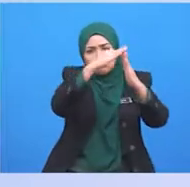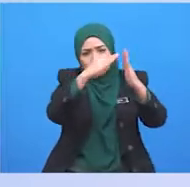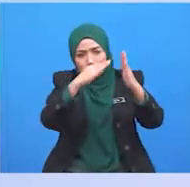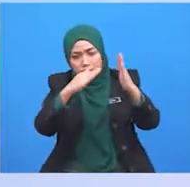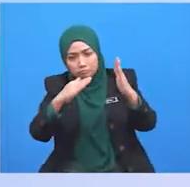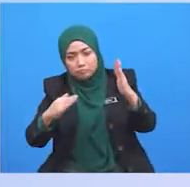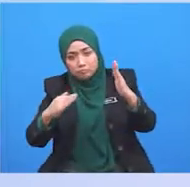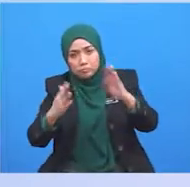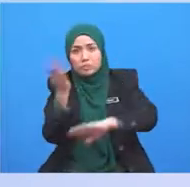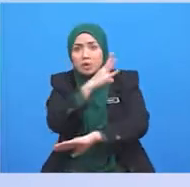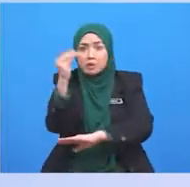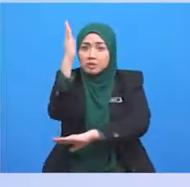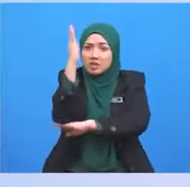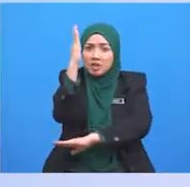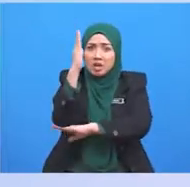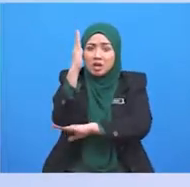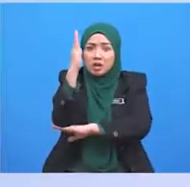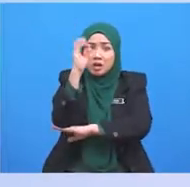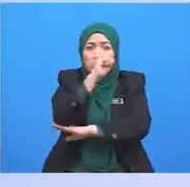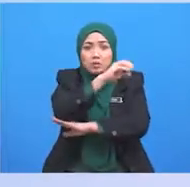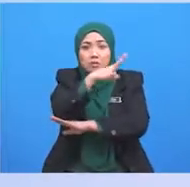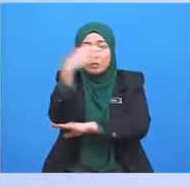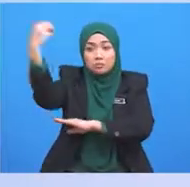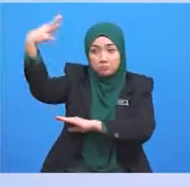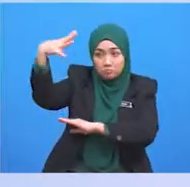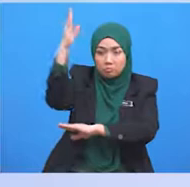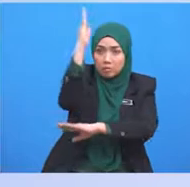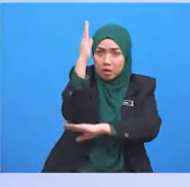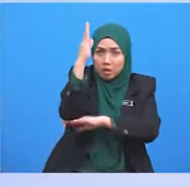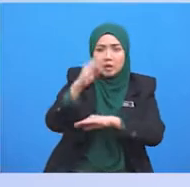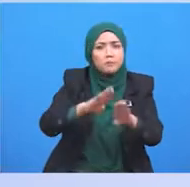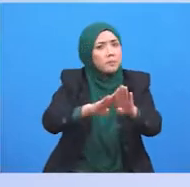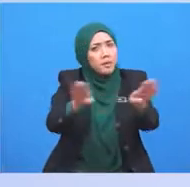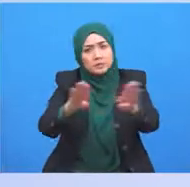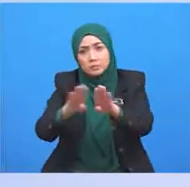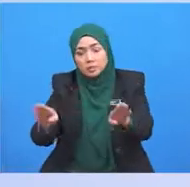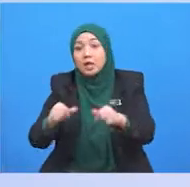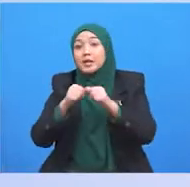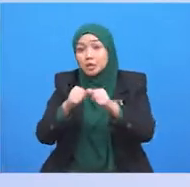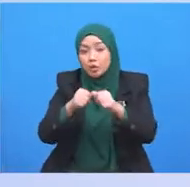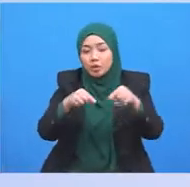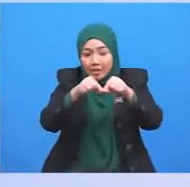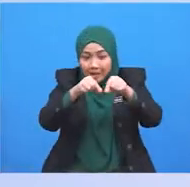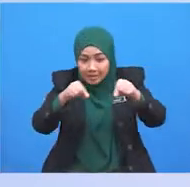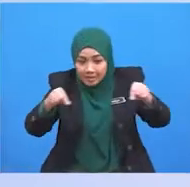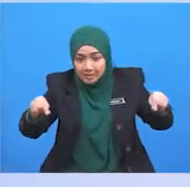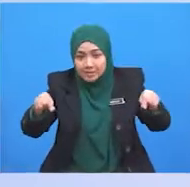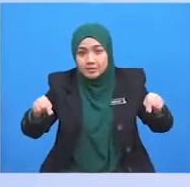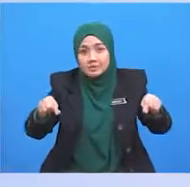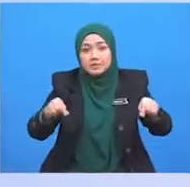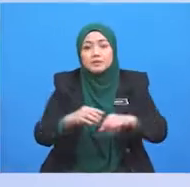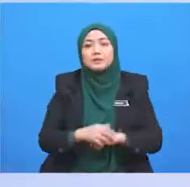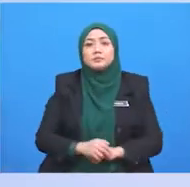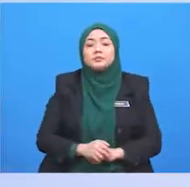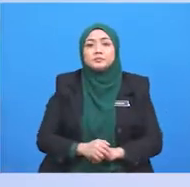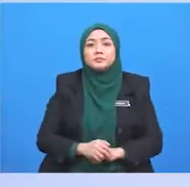pada tengah hari berbeza-beza mengikut garis lintang sepanjang tahun. Oleh itu,